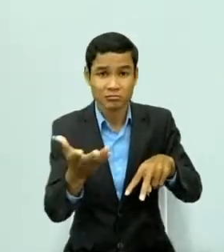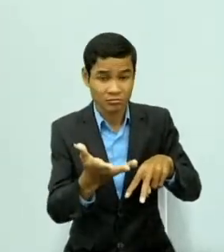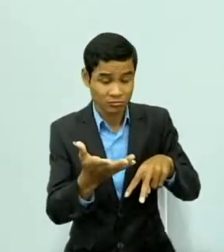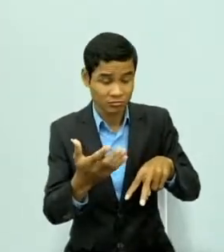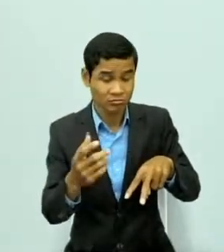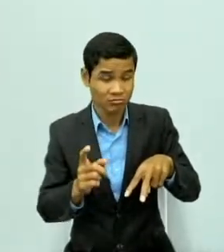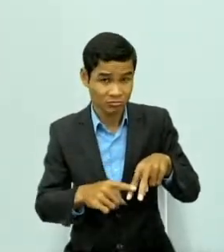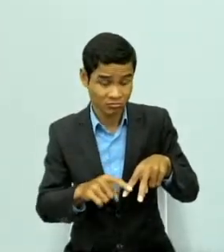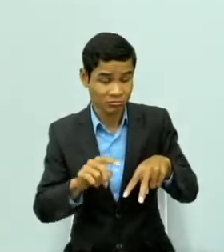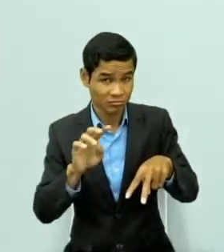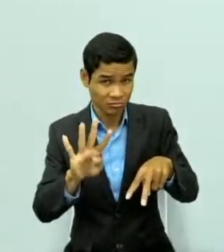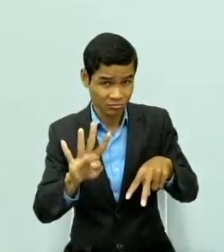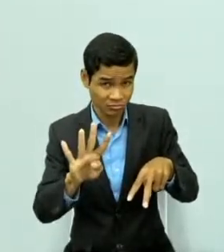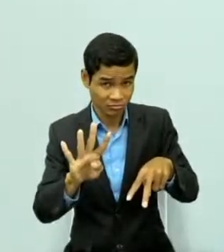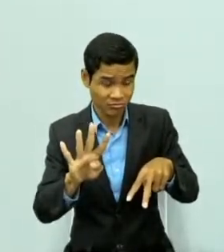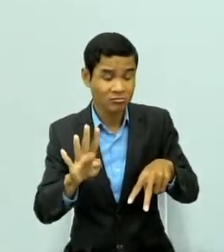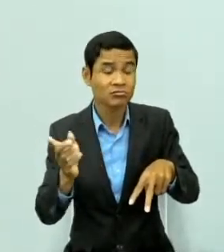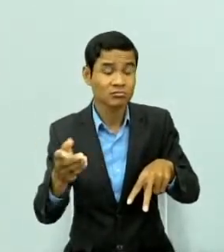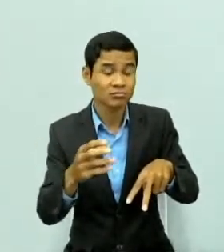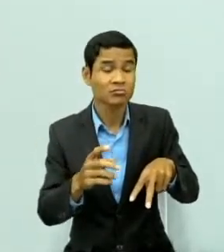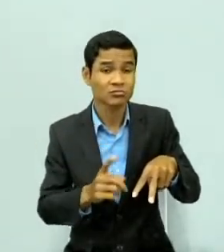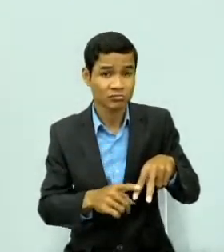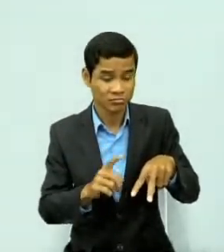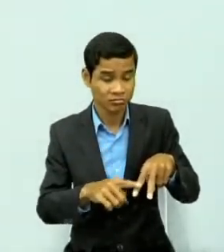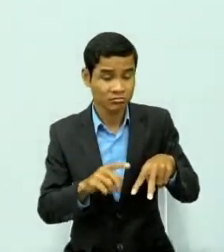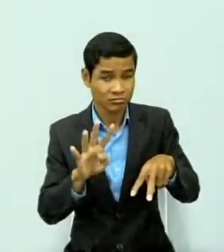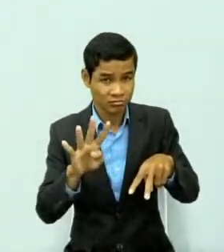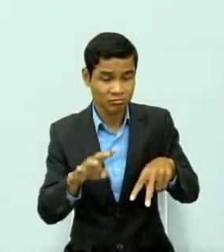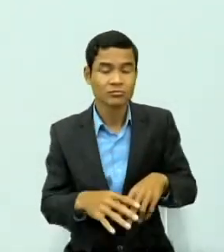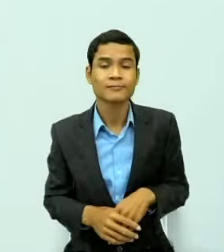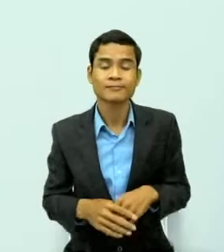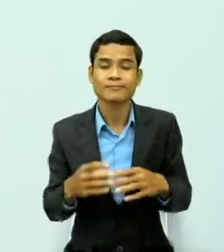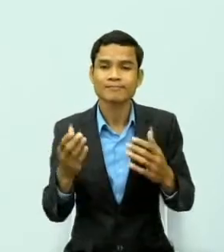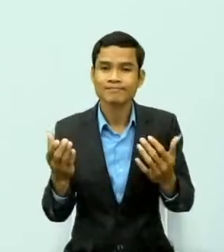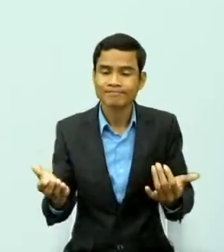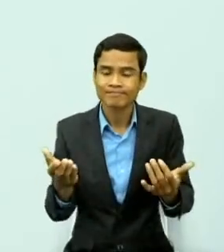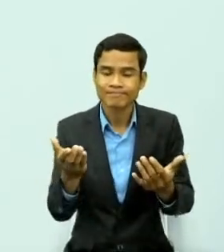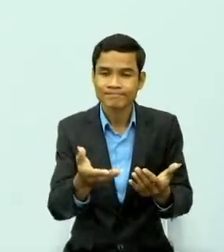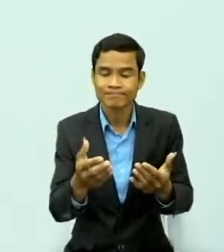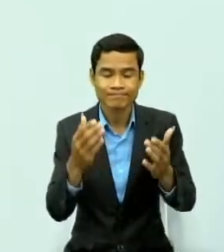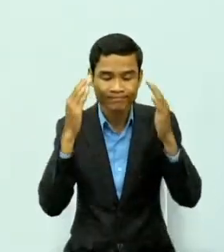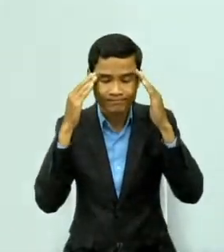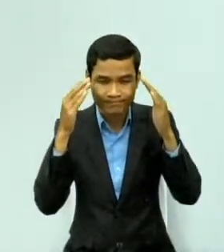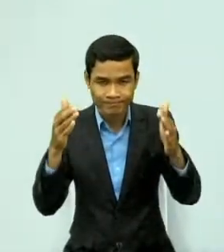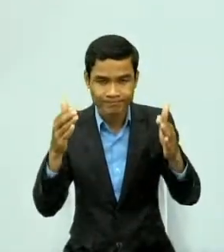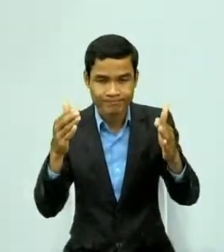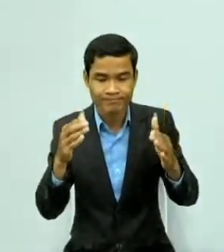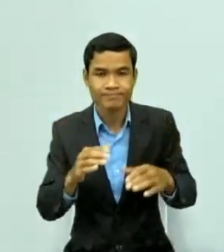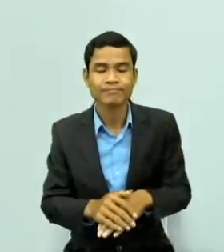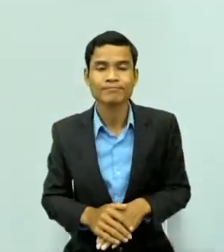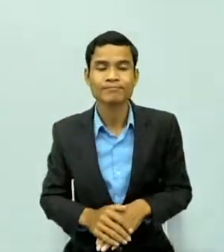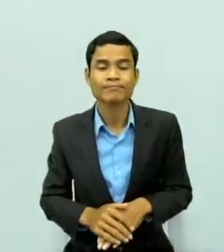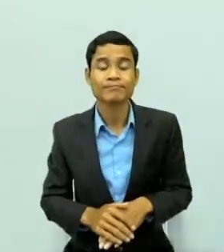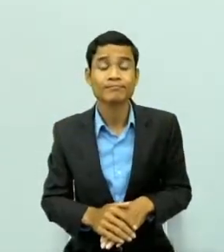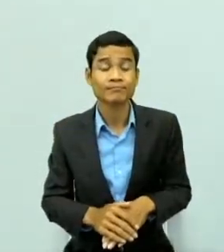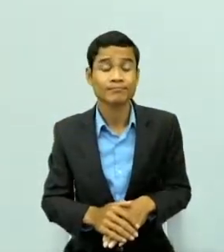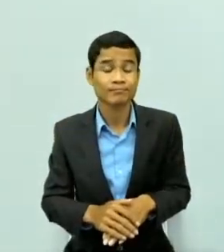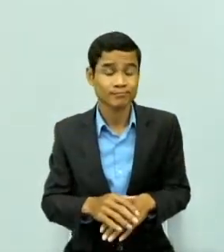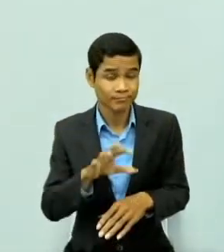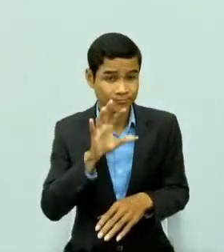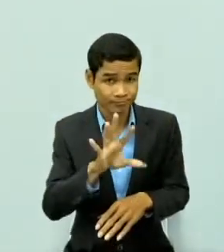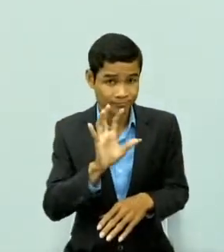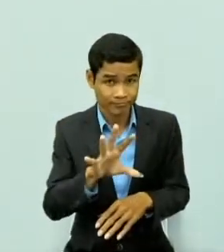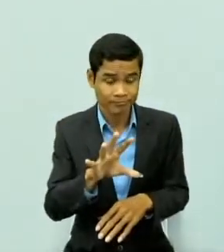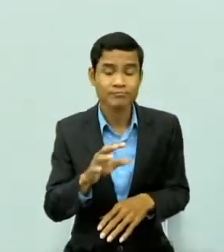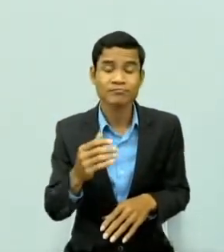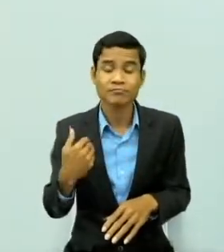មានជើងចំនួន4ណាចាឥឡូវកូនស្ដាប់ទាំងអស់គ្នាណាចានេះគឺឆ្កែ